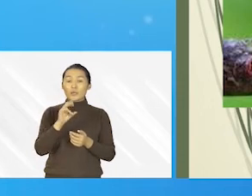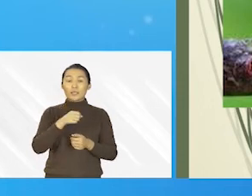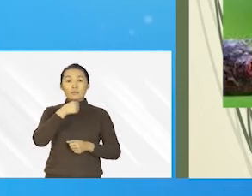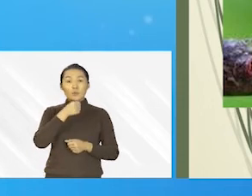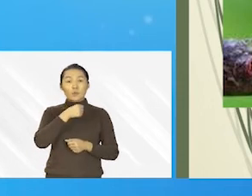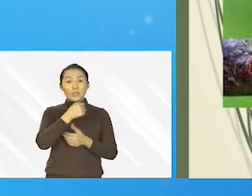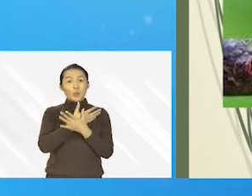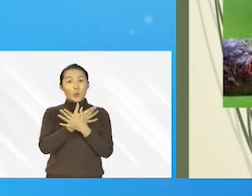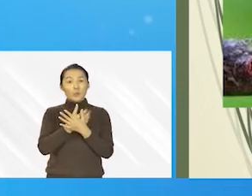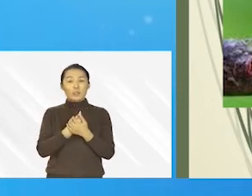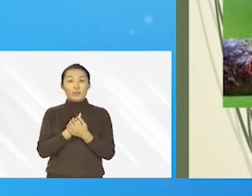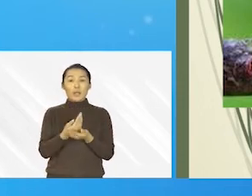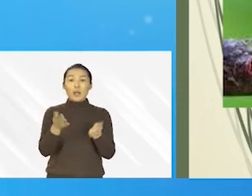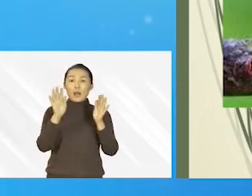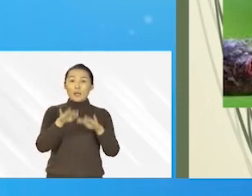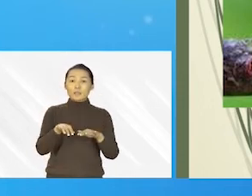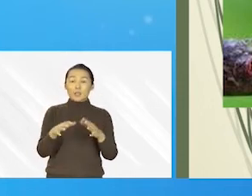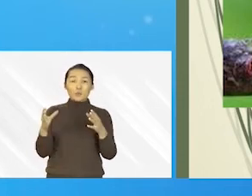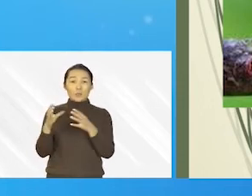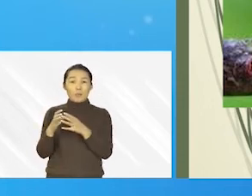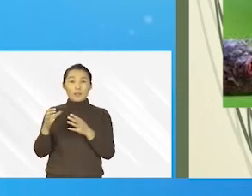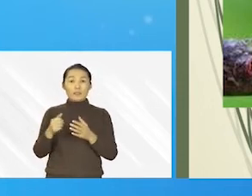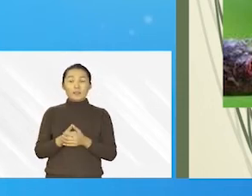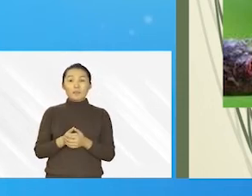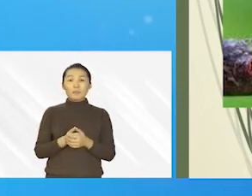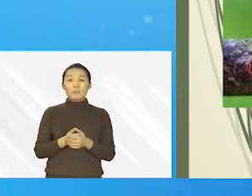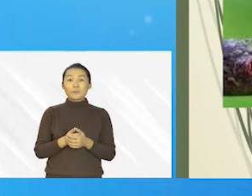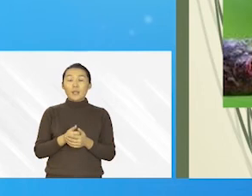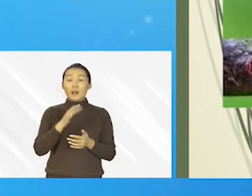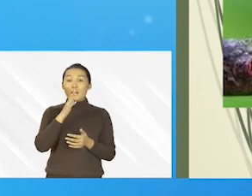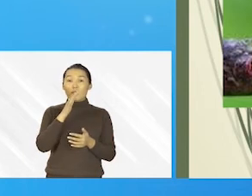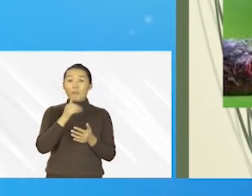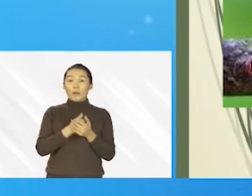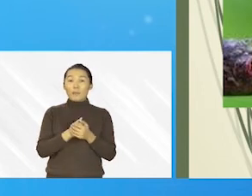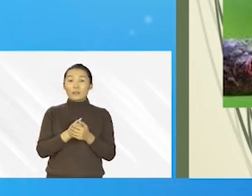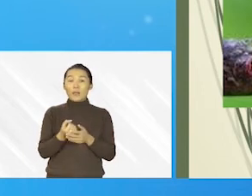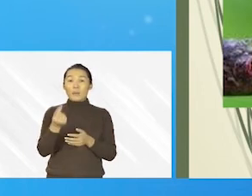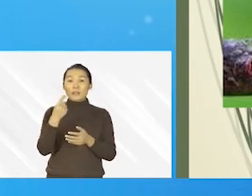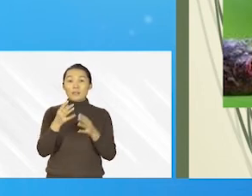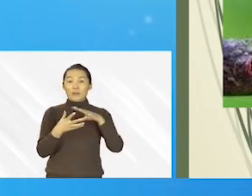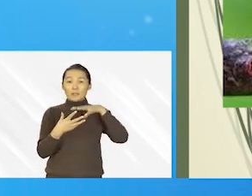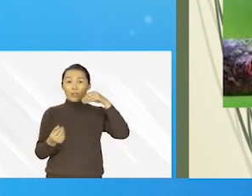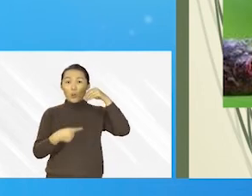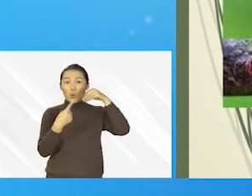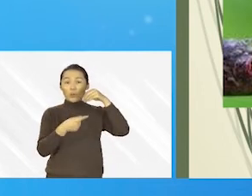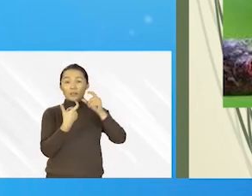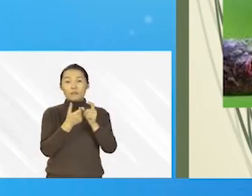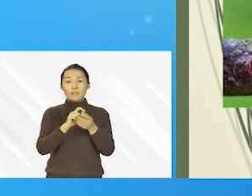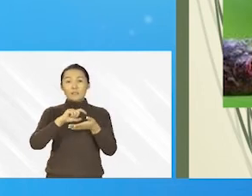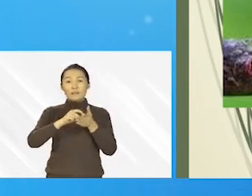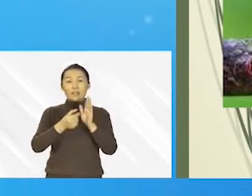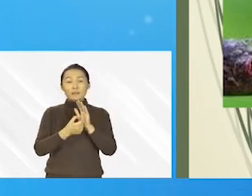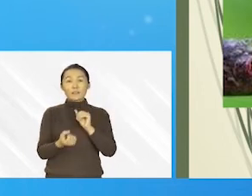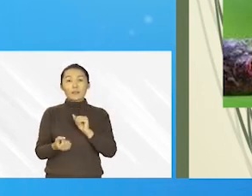взрослой особи, остаются маленькими. В момент образования кокона в этих клетках